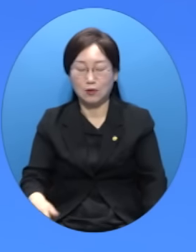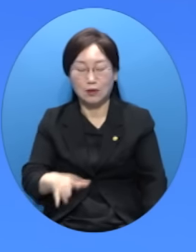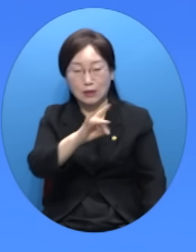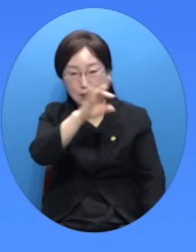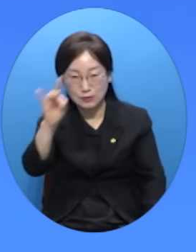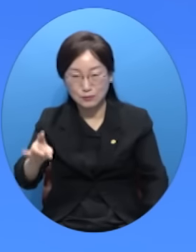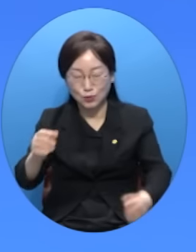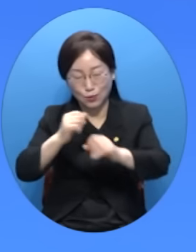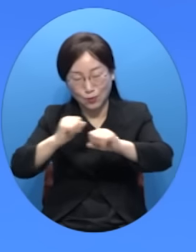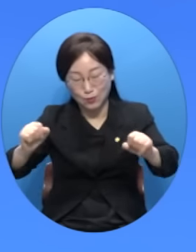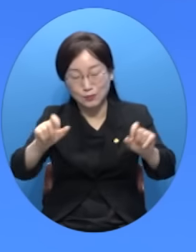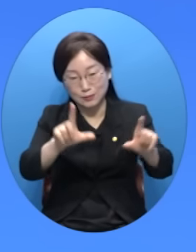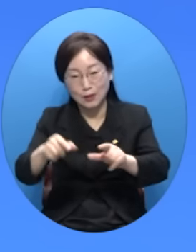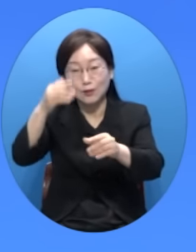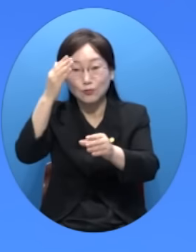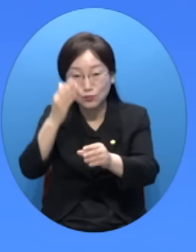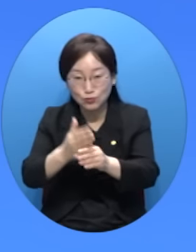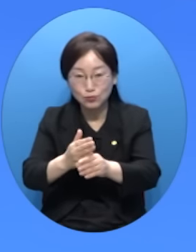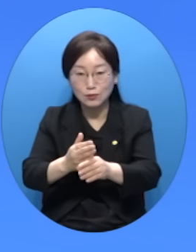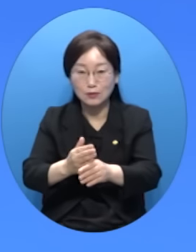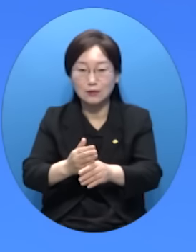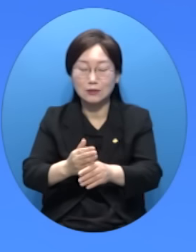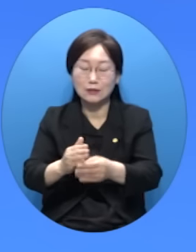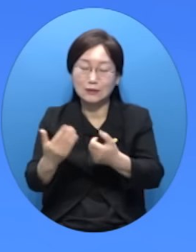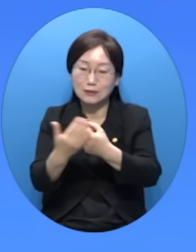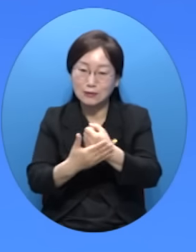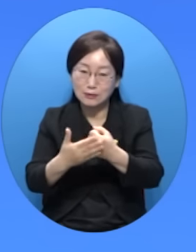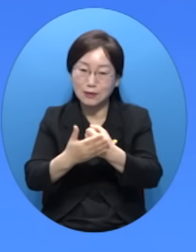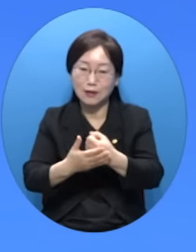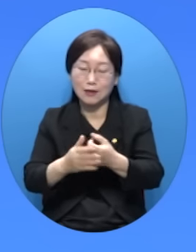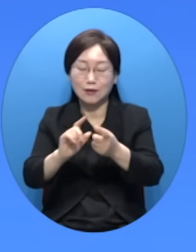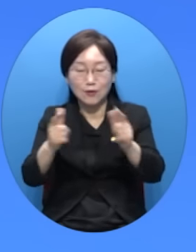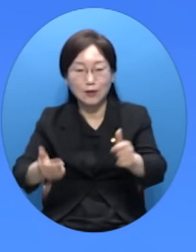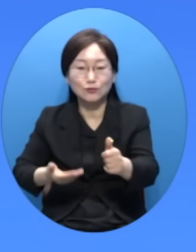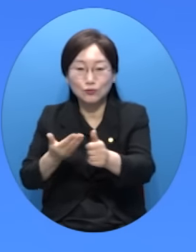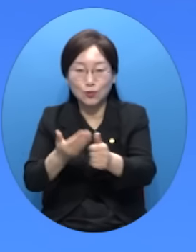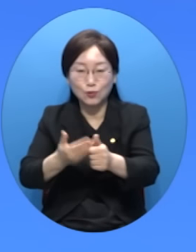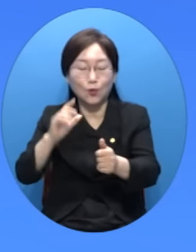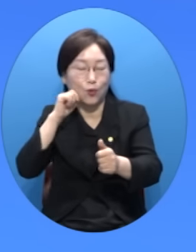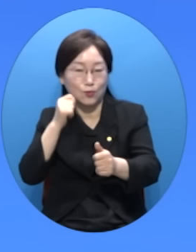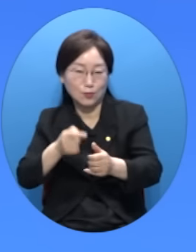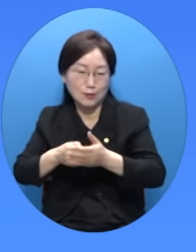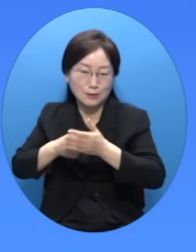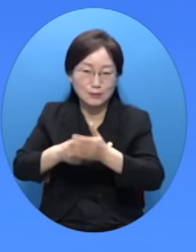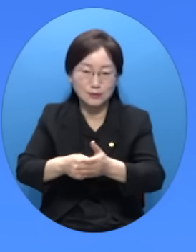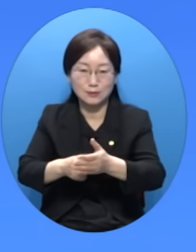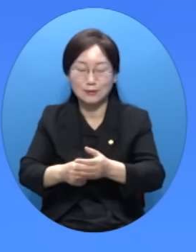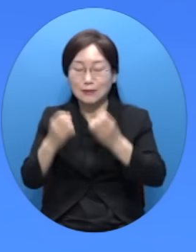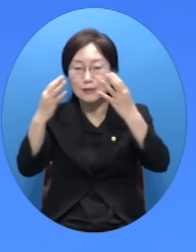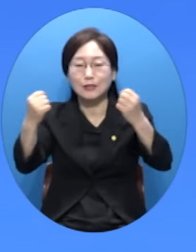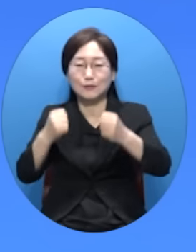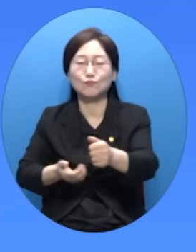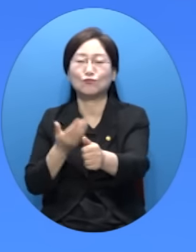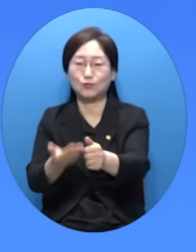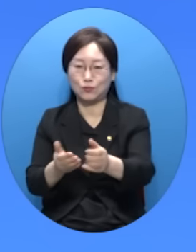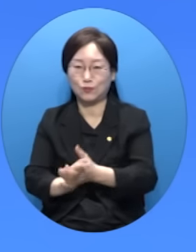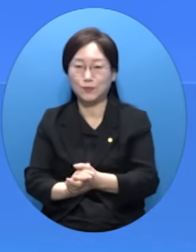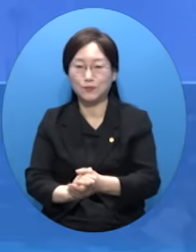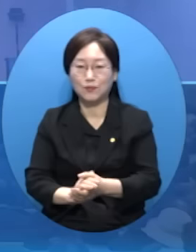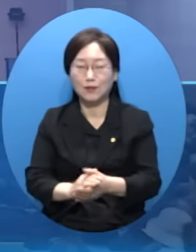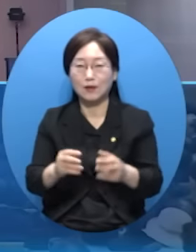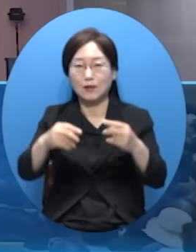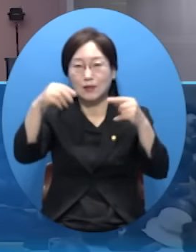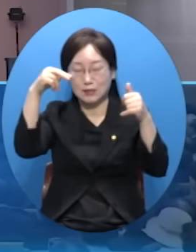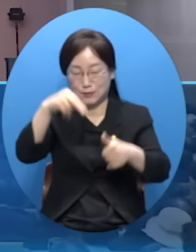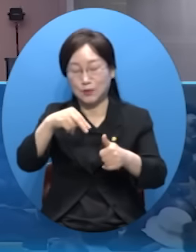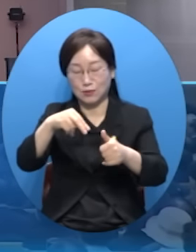내려줘서 우리 삶 속에 모든 어려움을 이기고 나갈 수 있는 샘을 공급해 주시는 것입니다. 신명기 8장